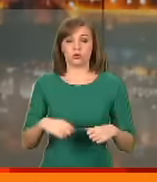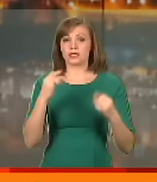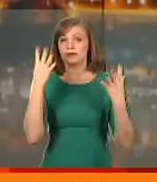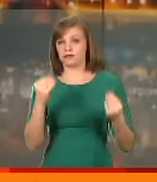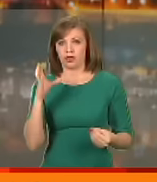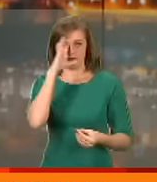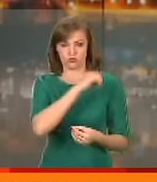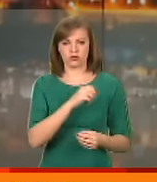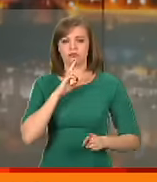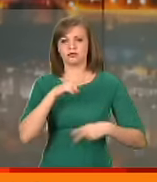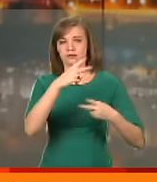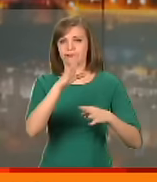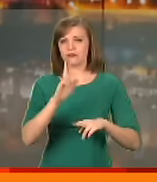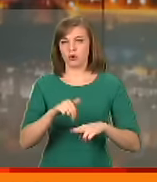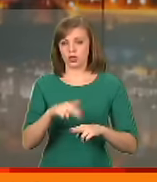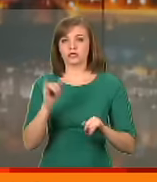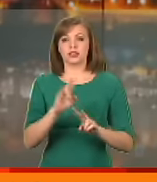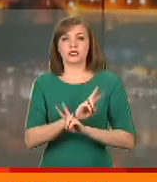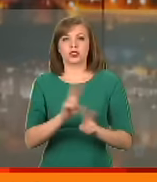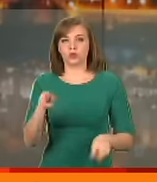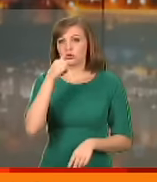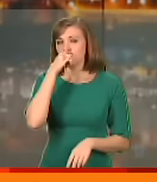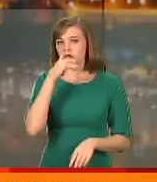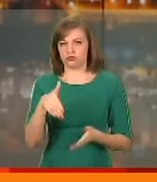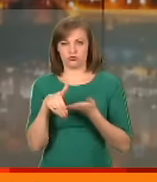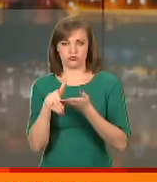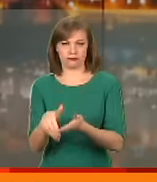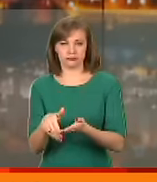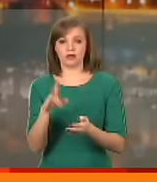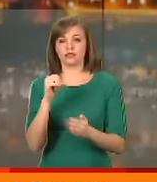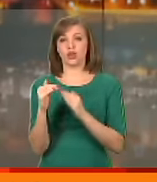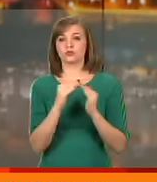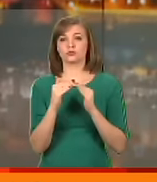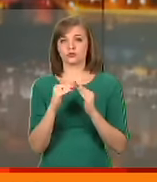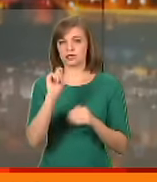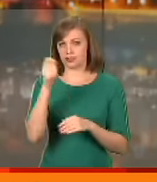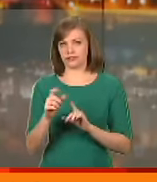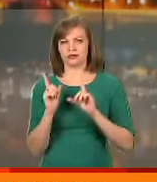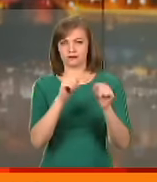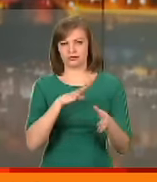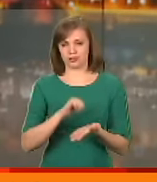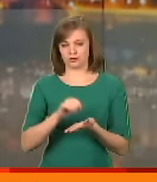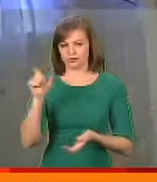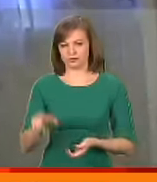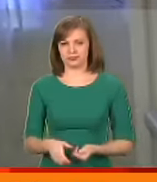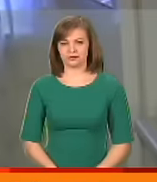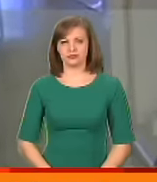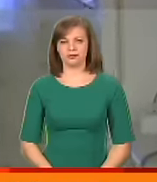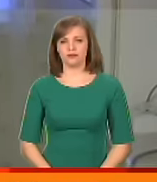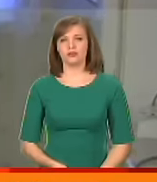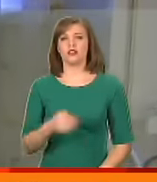вдень, ні вночі, пишуть скарги в поліцію, та ніхто не може дати їй ради. На сусідські війни поїхала Юлія Афанасьєва.